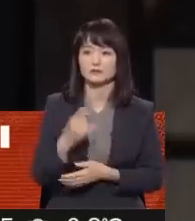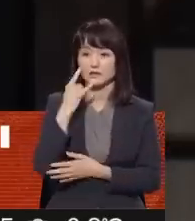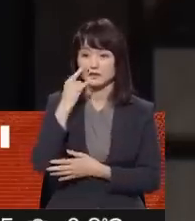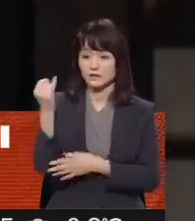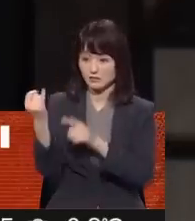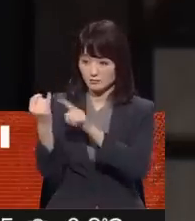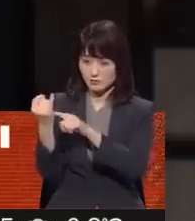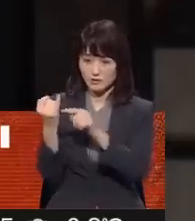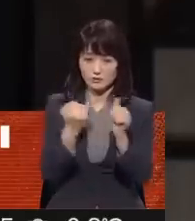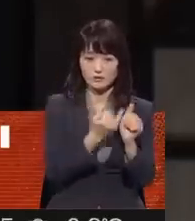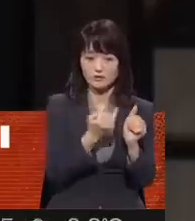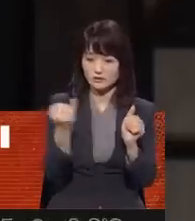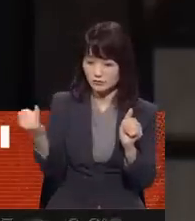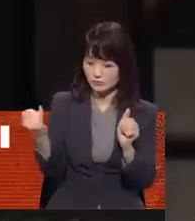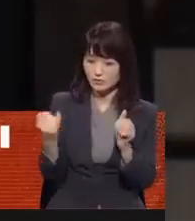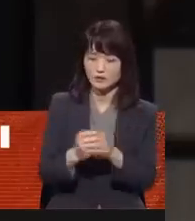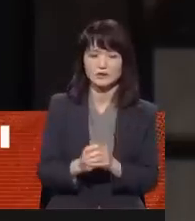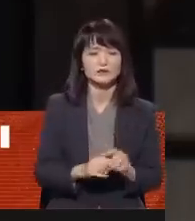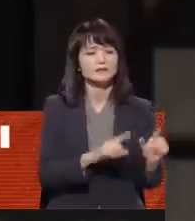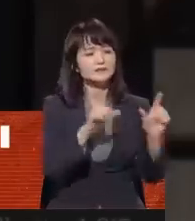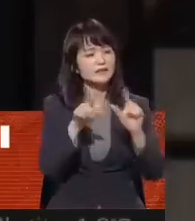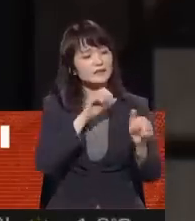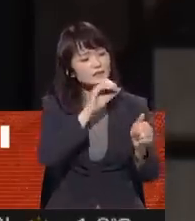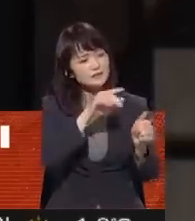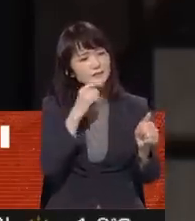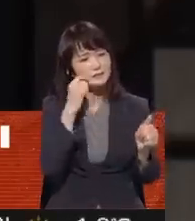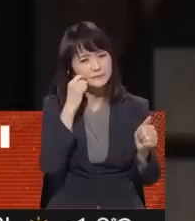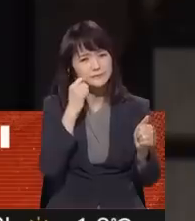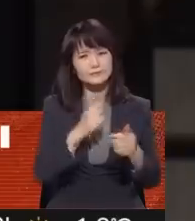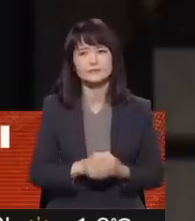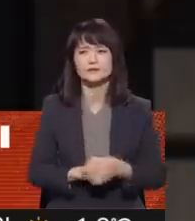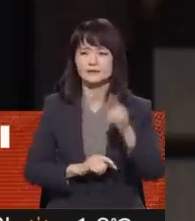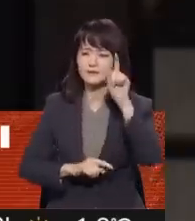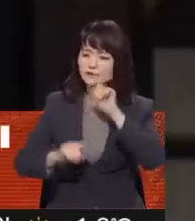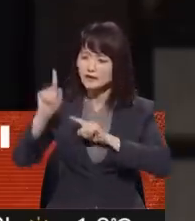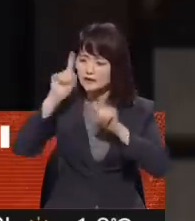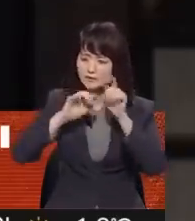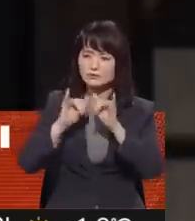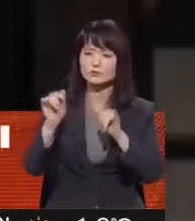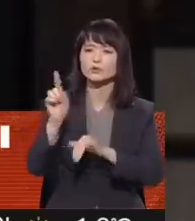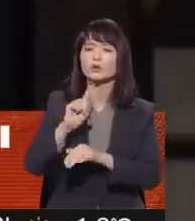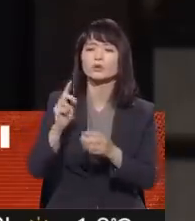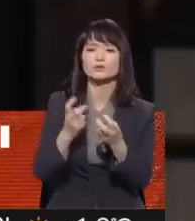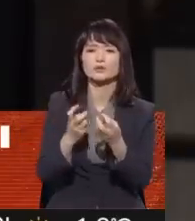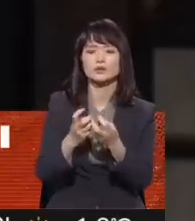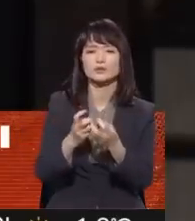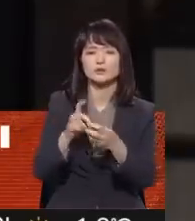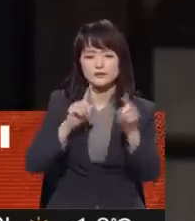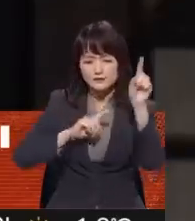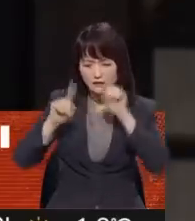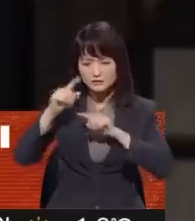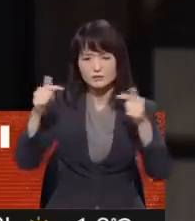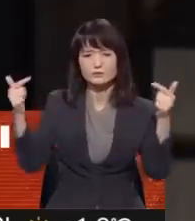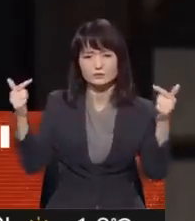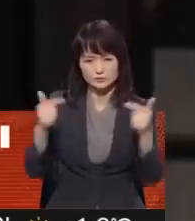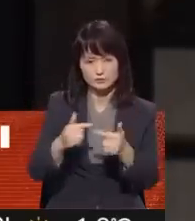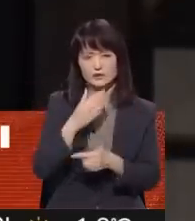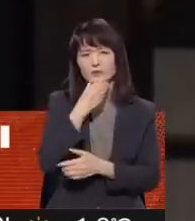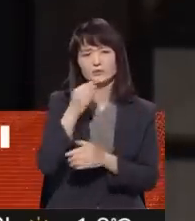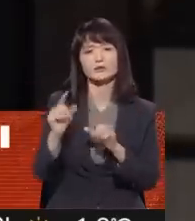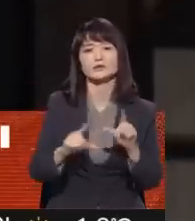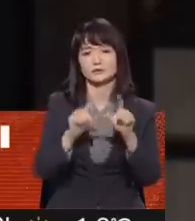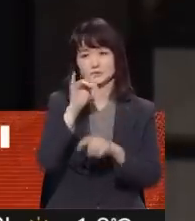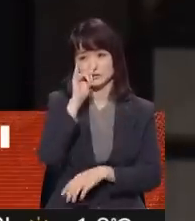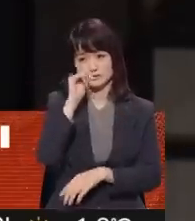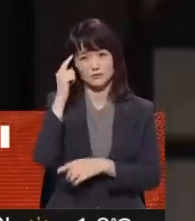또이 아내하고 살라고 하는 말도 못 하겠고 내 상처 받으신 분들이 어떻게 하면 상처를 최소한으로 줄이면서 그래도 행복하게 살